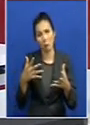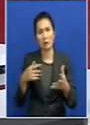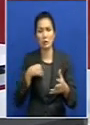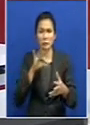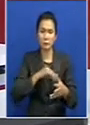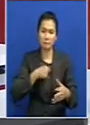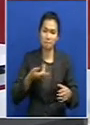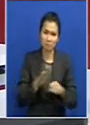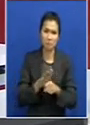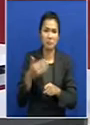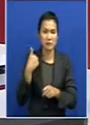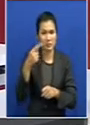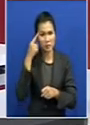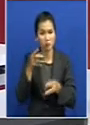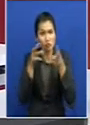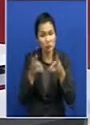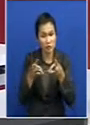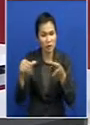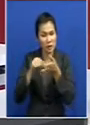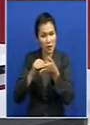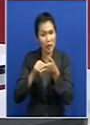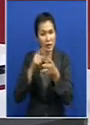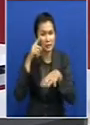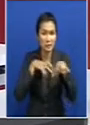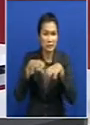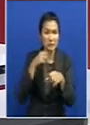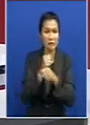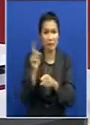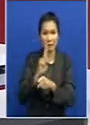จออย่างนี้แหละฮะก็ต้องหาวิธีการว่าจะ manage หรือว่าจัดการยังไงได้บ้างนะครับ